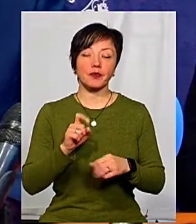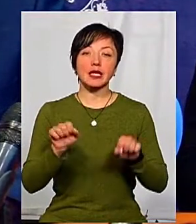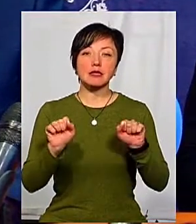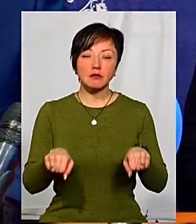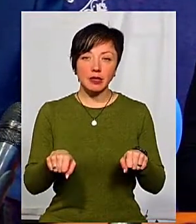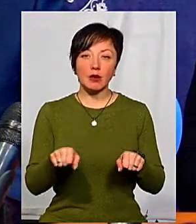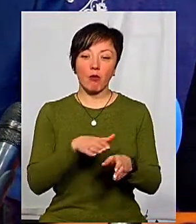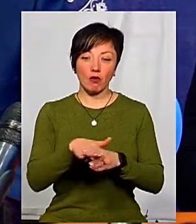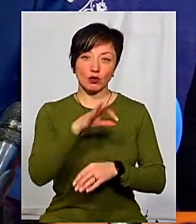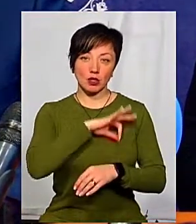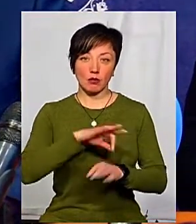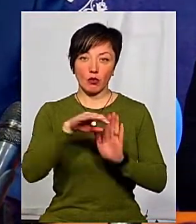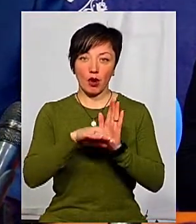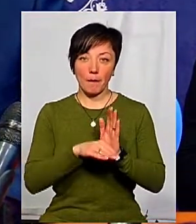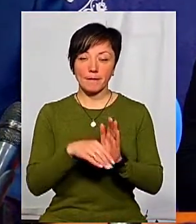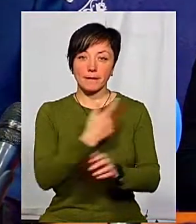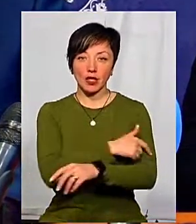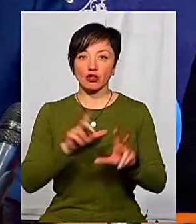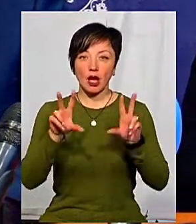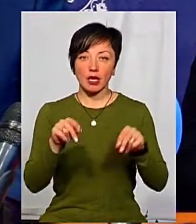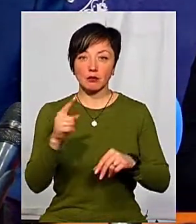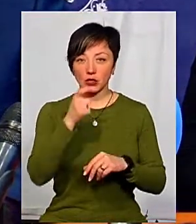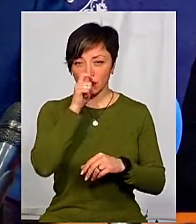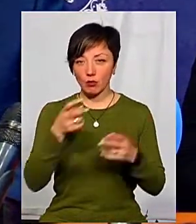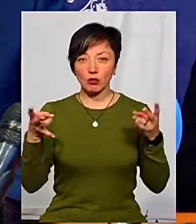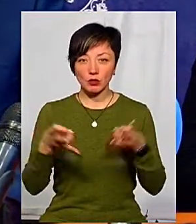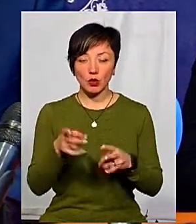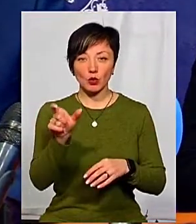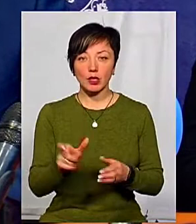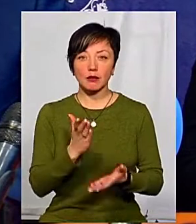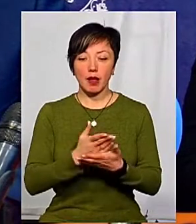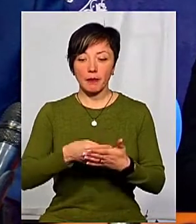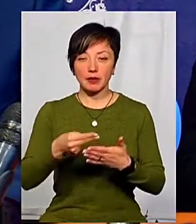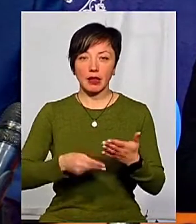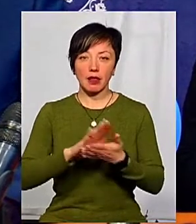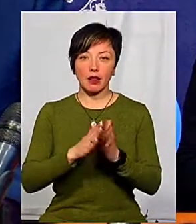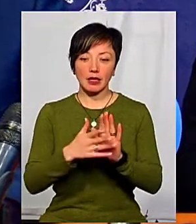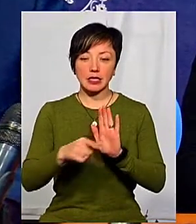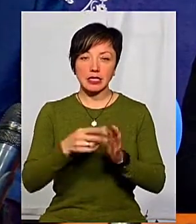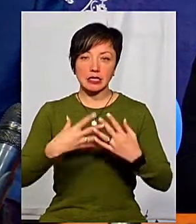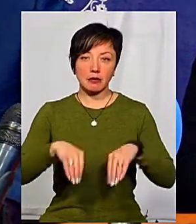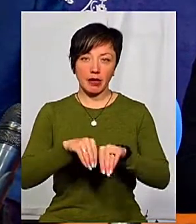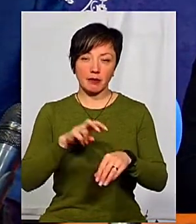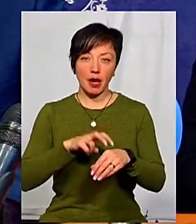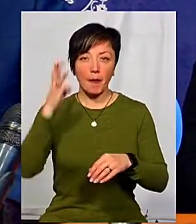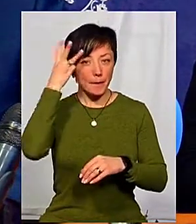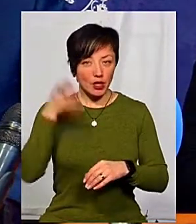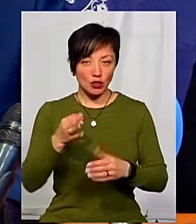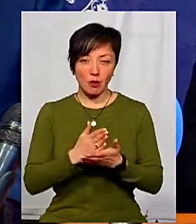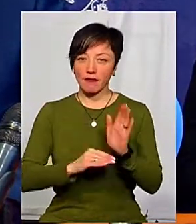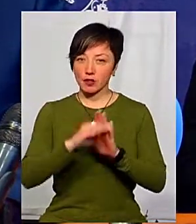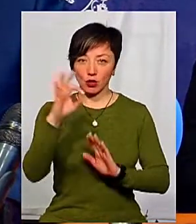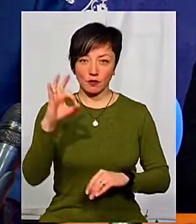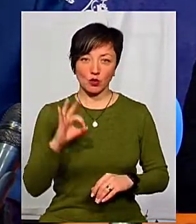зміг сповна скористатися програмою медичних гарантій з 1 квітня, потрібно, щоб людина мала підписану декларацію з сімейним лікарем. Хмельниччина має дуже